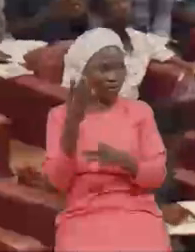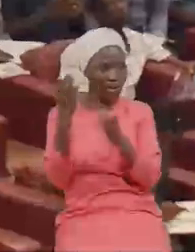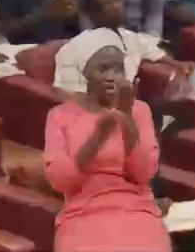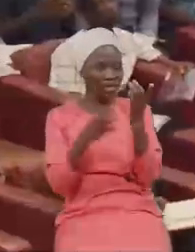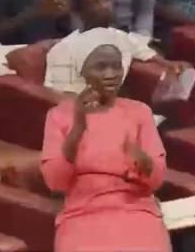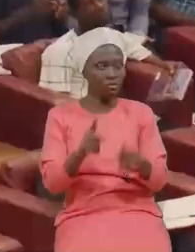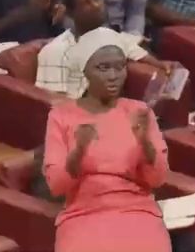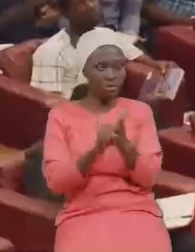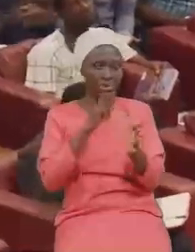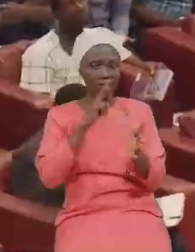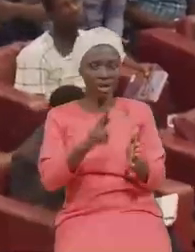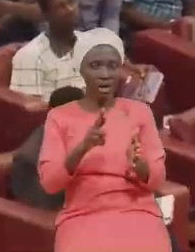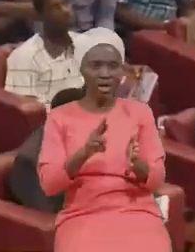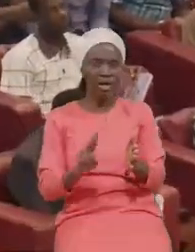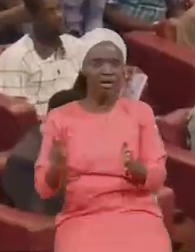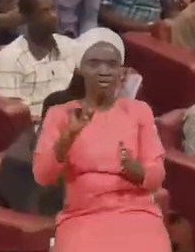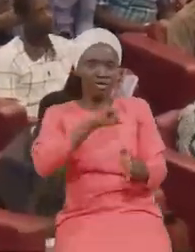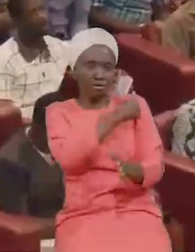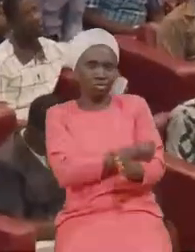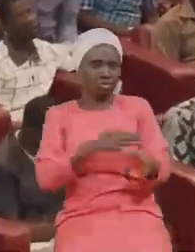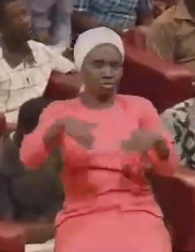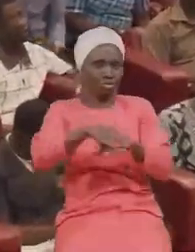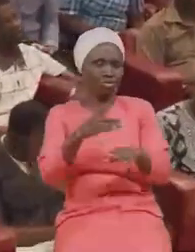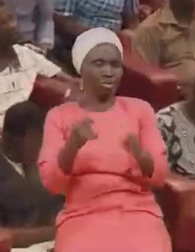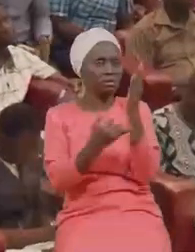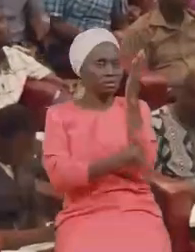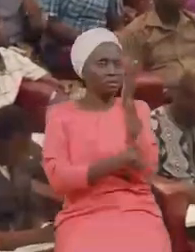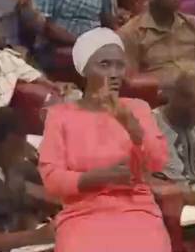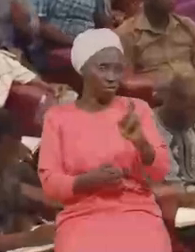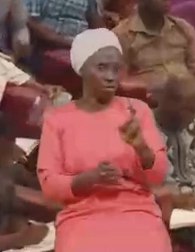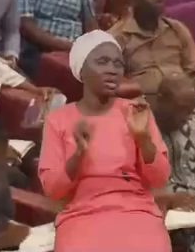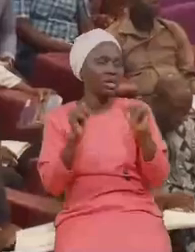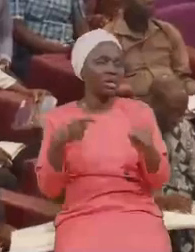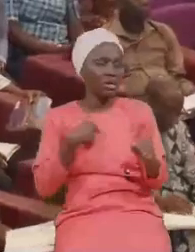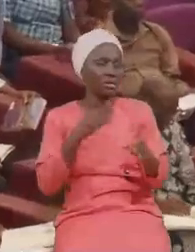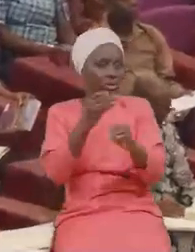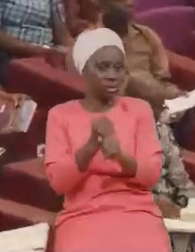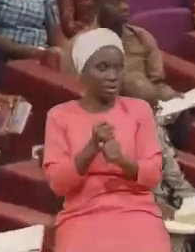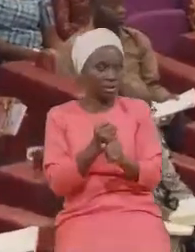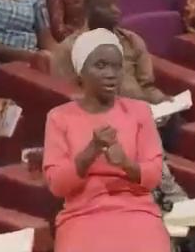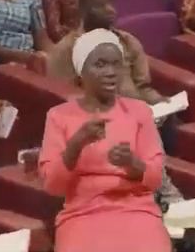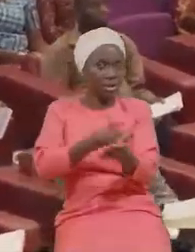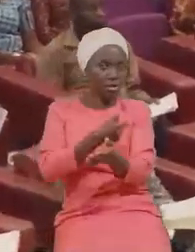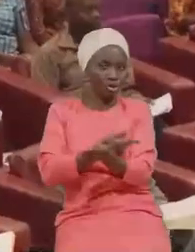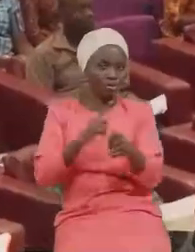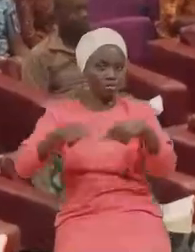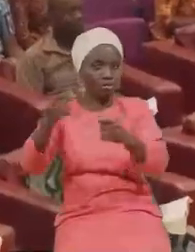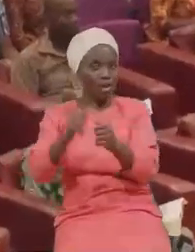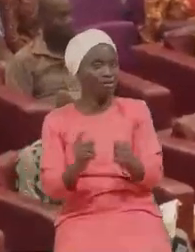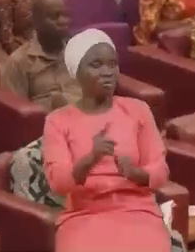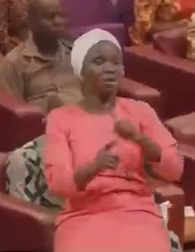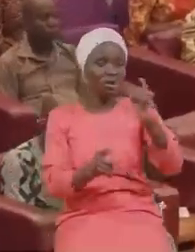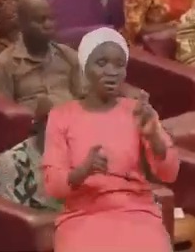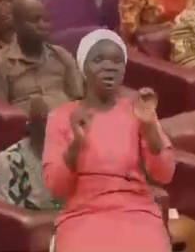qui résultent l'autorité sur ce pays est-ce qu'on peut prendre est-ce que est-ce qu'on peut porter l'Évangile partout